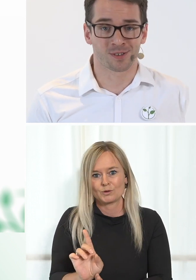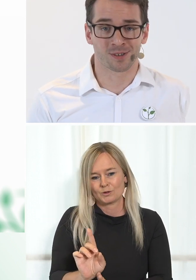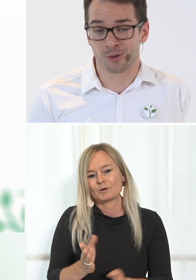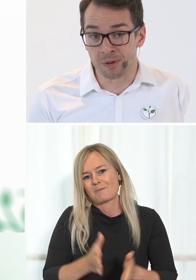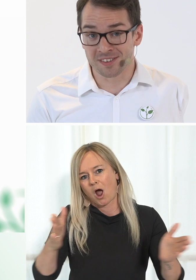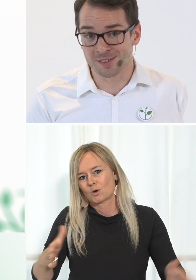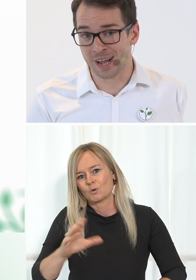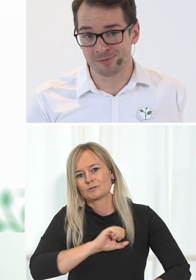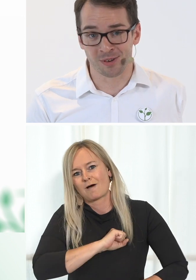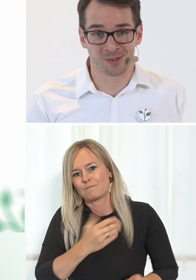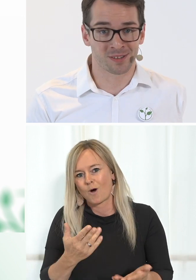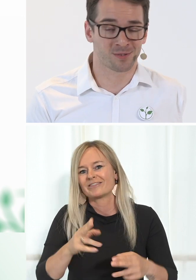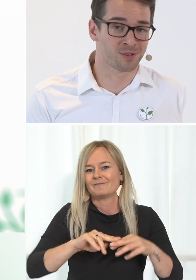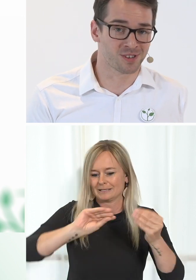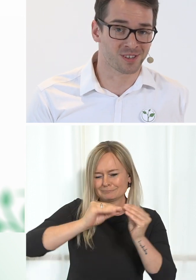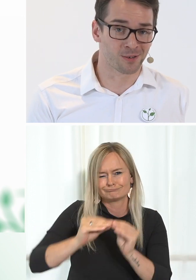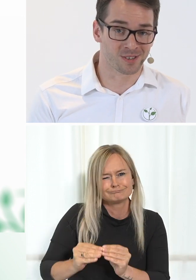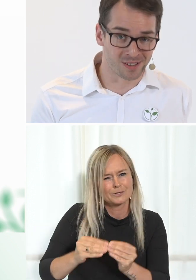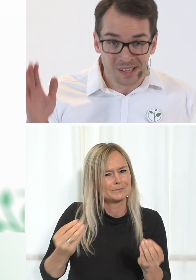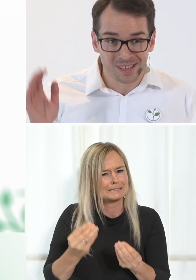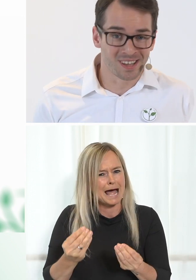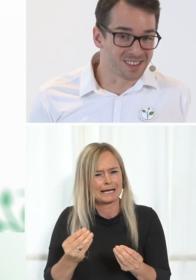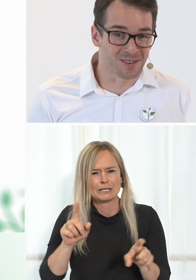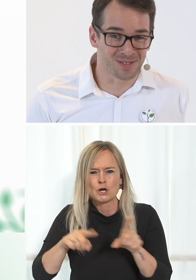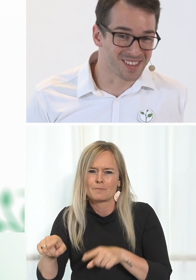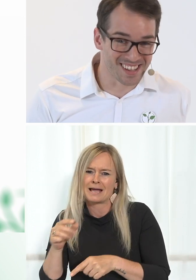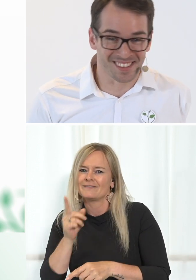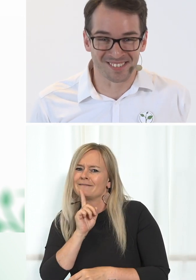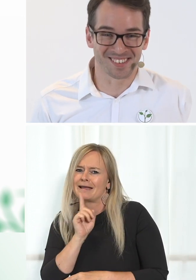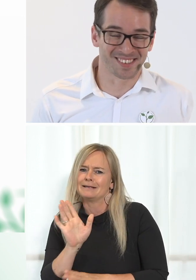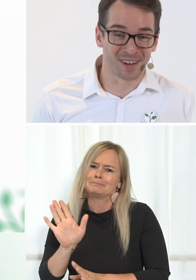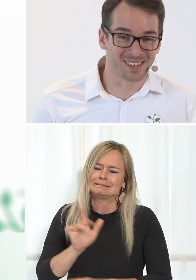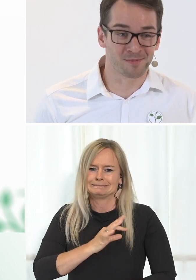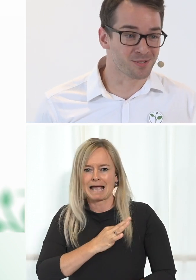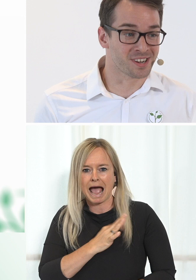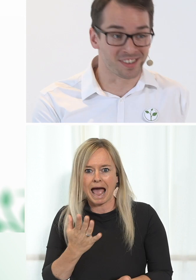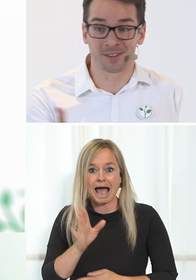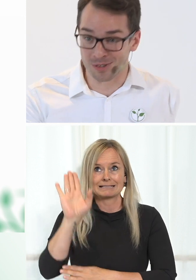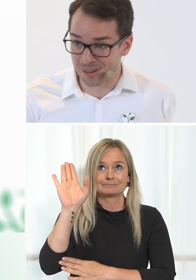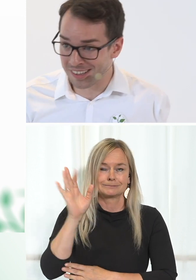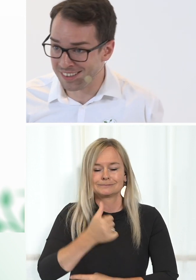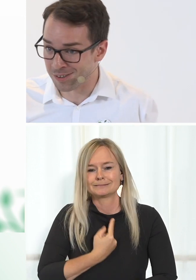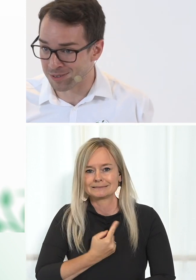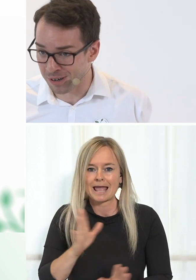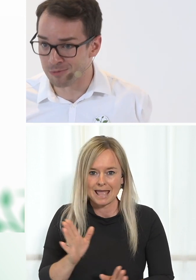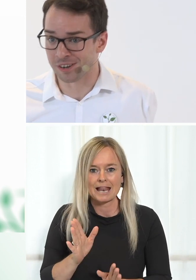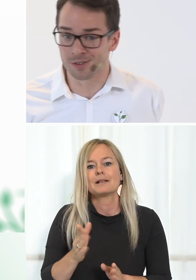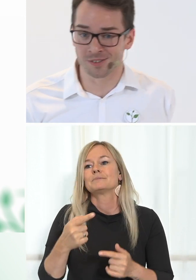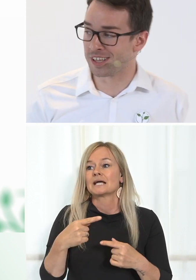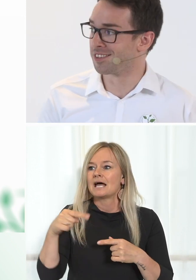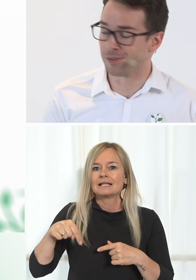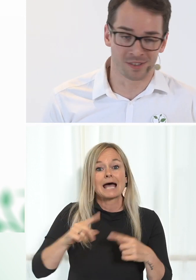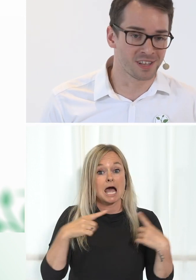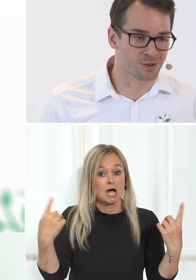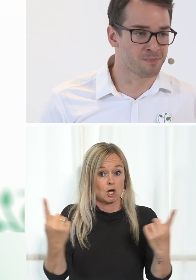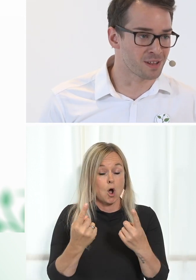etwas Komplexeres fragen möchte oder etwas, wo man sich nicht traut, die Hand aufzuzeigen und die Frage selber zu stellen. Das geht natürlich auch hier aus dem Raum heraus. Also